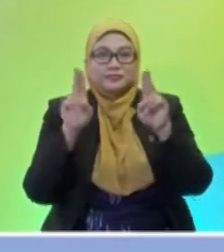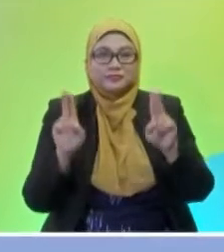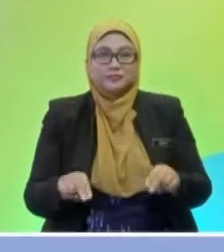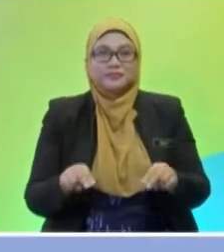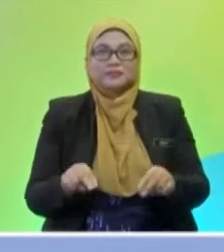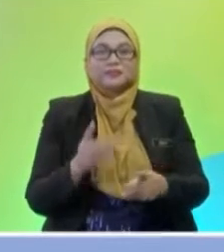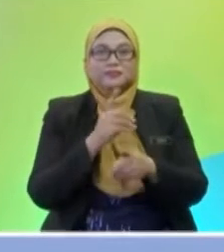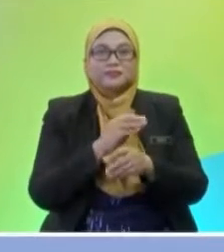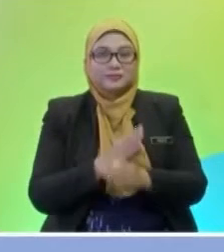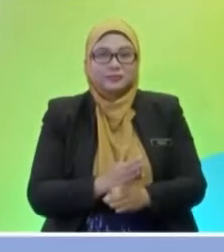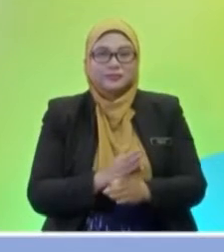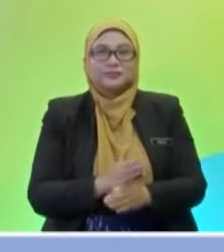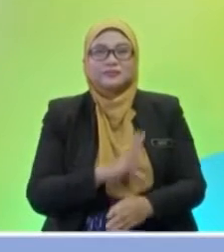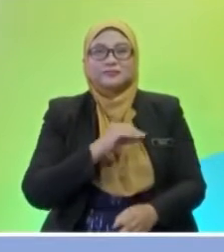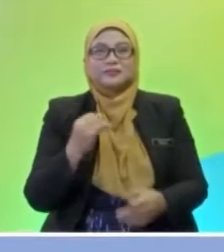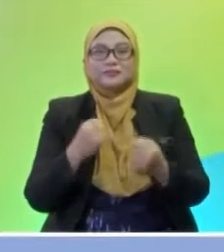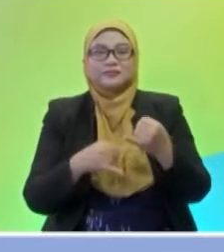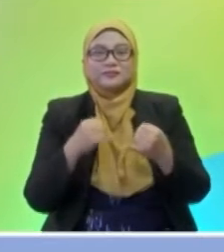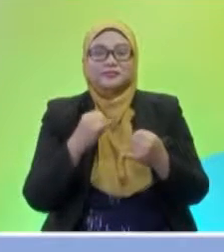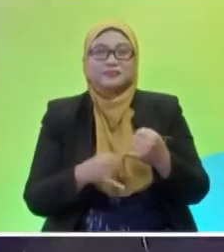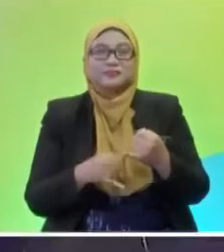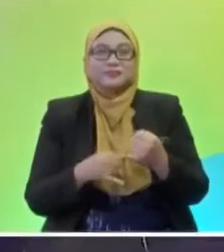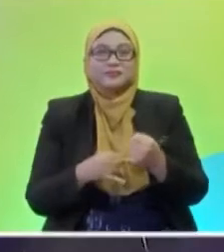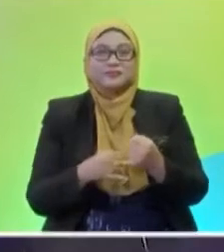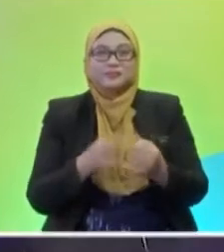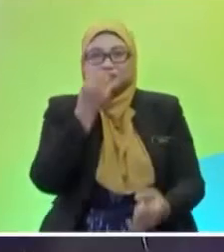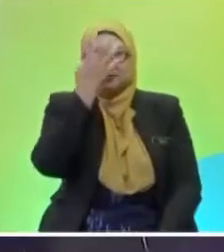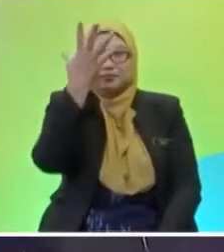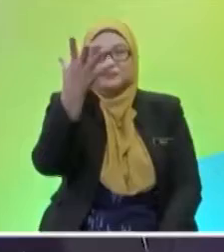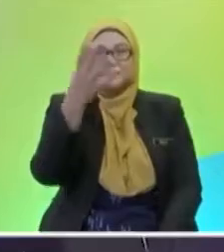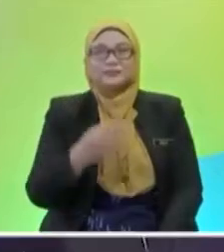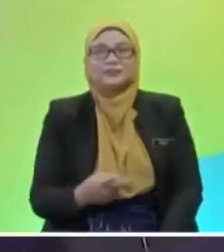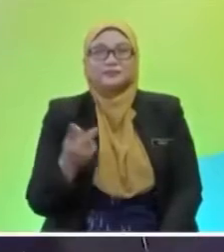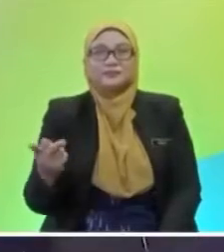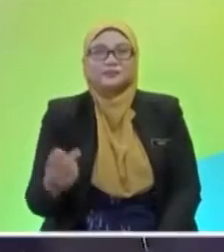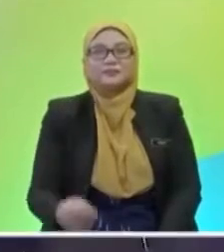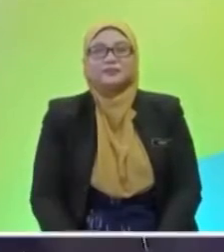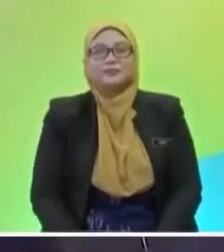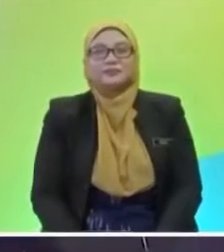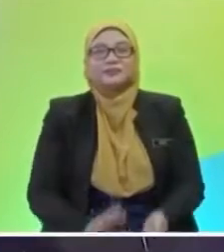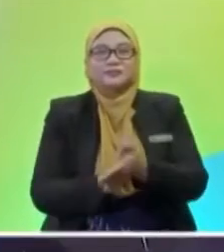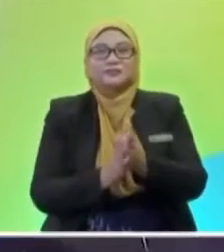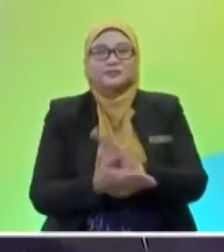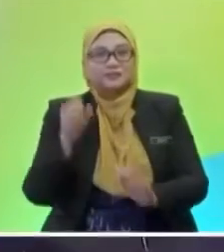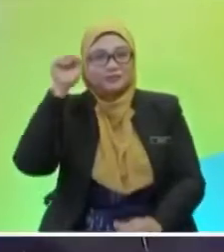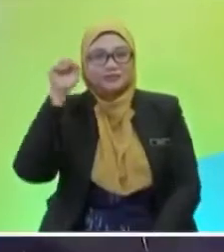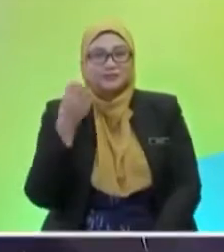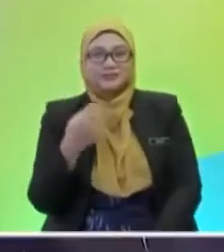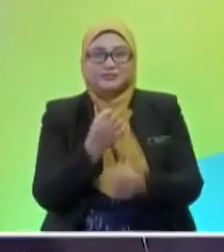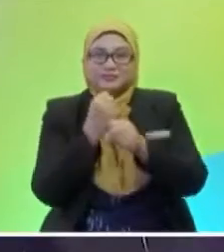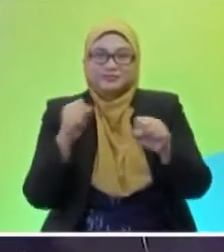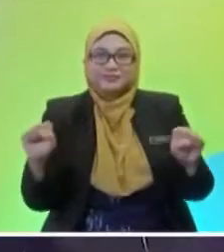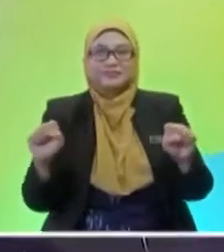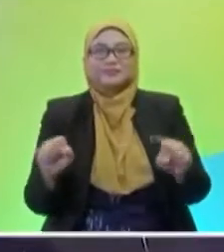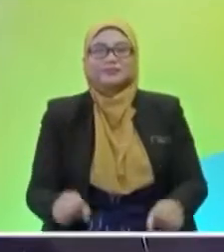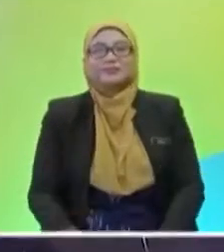Dan akhir sekali membuat pembentangan produk. Okey, sebut je tentang alatan dan jadi, bahan ni Cikgu. Jadi Syafiqah dah sedia dah sedia, Cikgu.